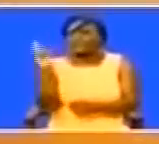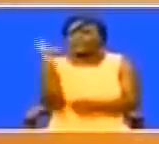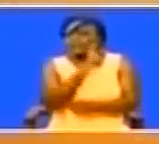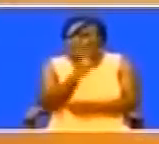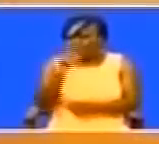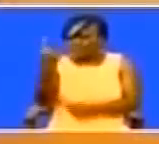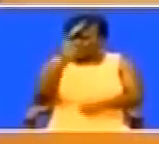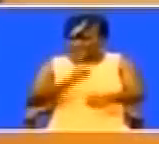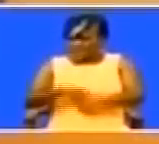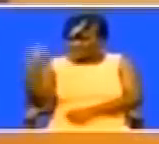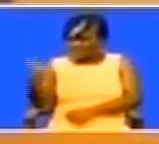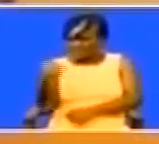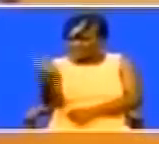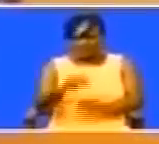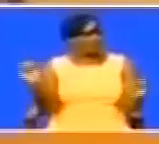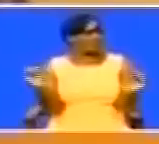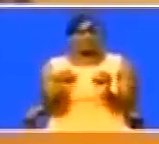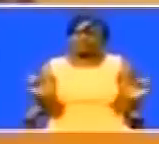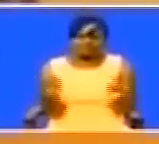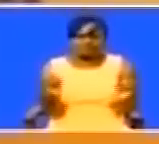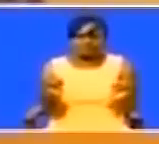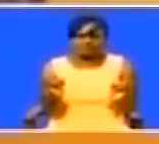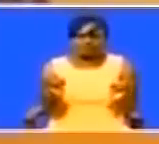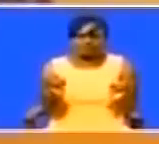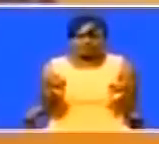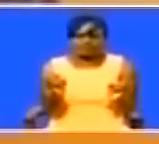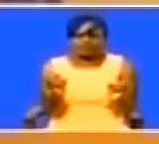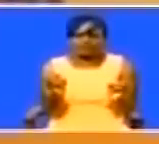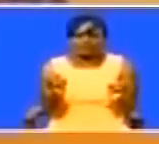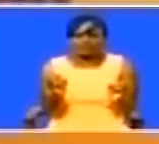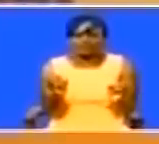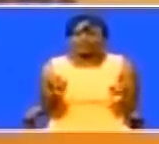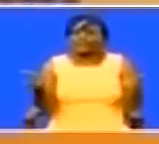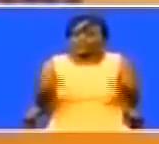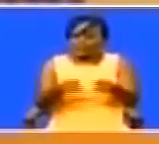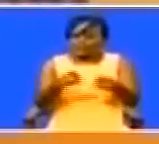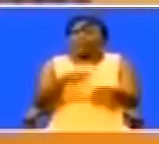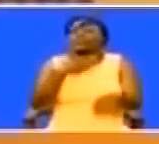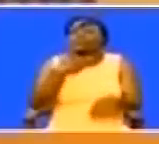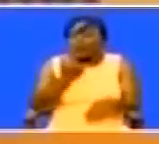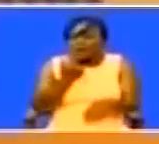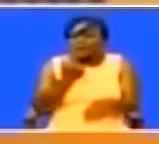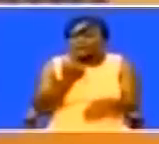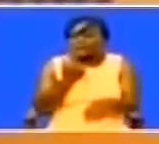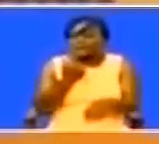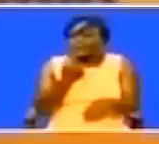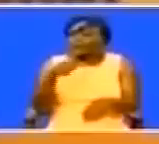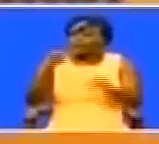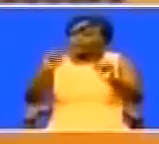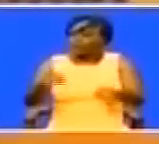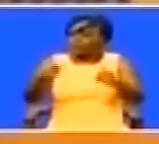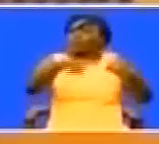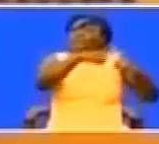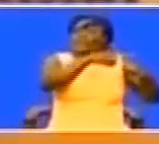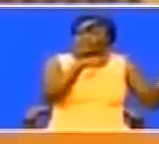kwani hii si mara ya kwanza kwa mwanamume huyo kumpa kipigo cha mbwa, mbali na kutishia mara kwa mara kwamba angemtoa